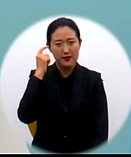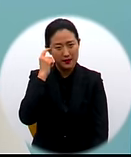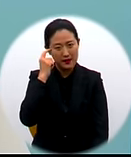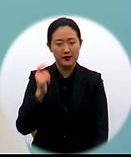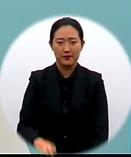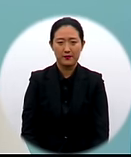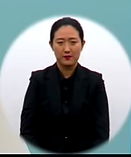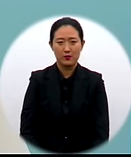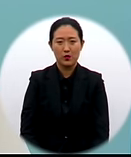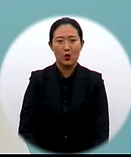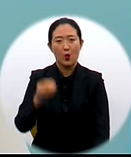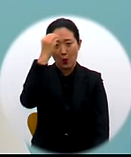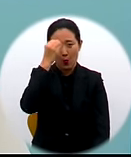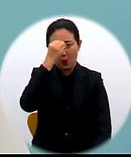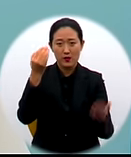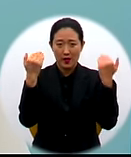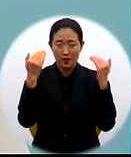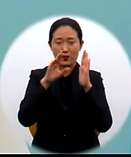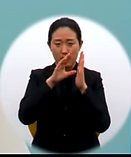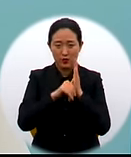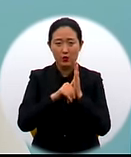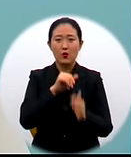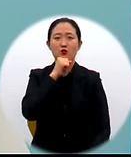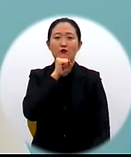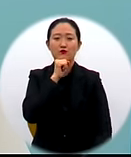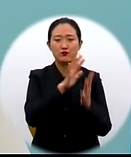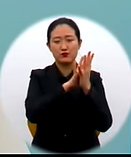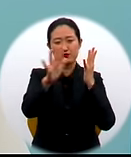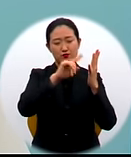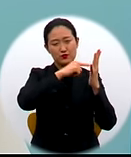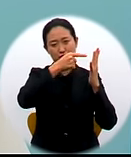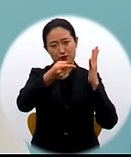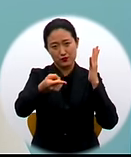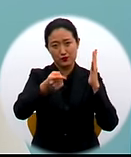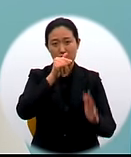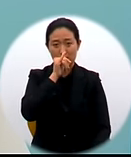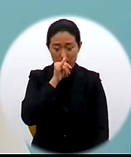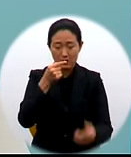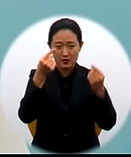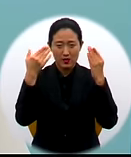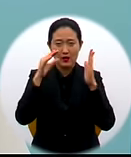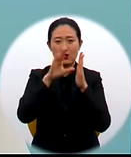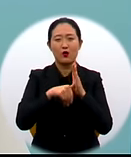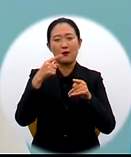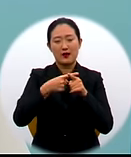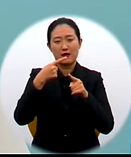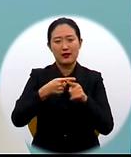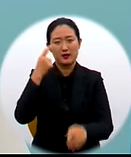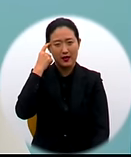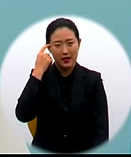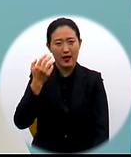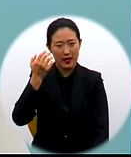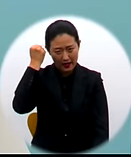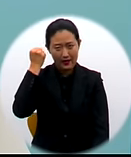그리고 대학에 가서 취업을 하는 것도 비슷한 줄 세우기 해결을 가져갈 수 있을 거다라는 게 어떻게 보면 우리의 유구한 인생 경험에서